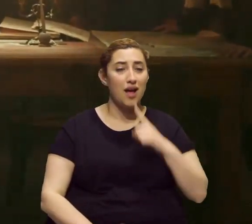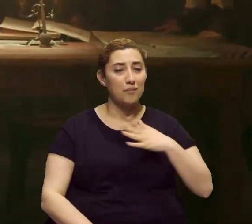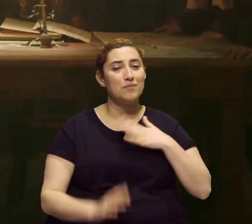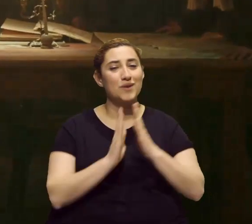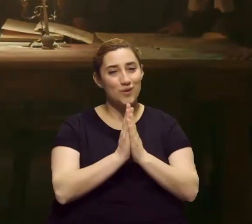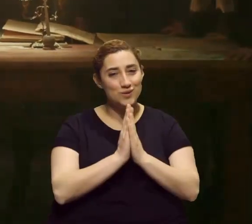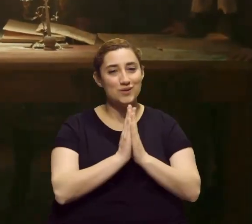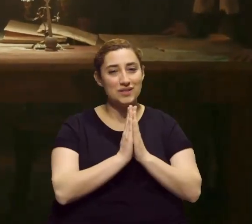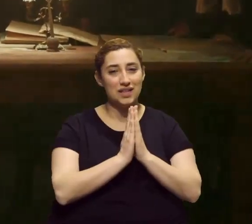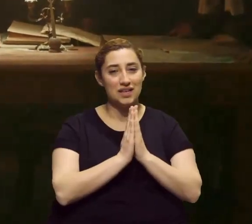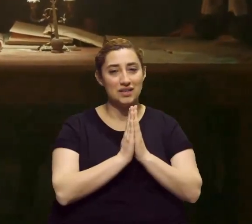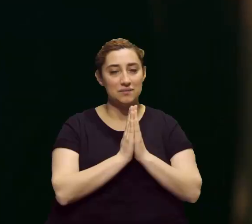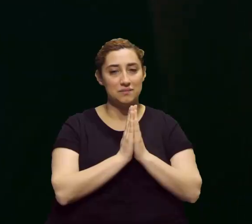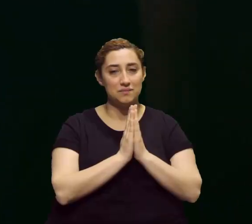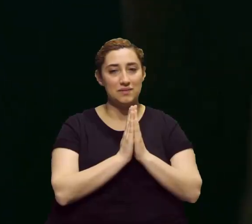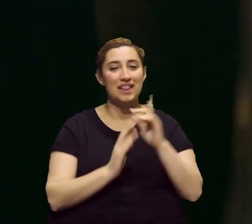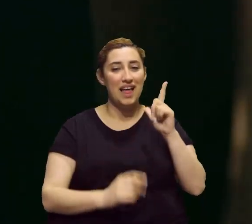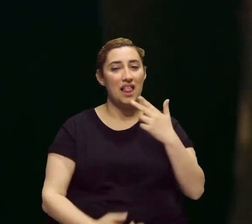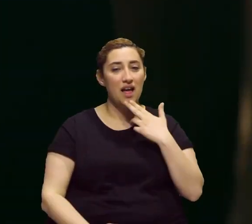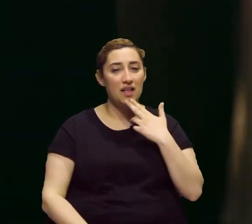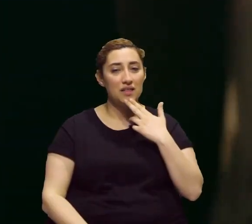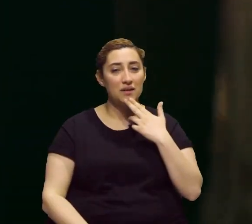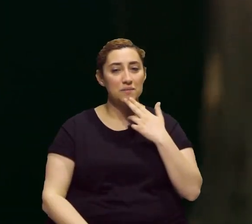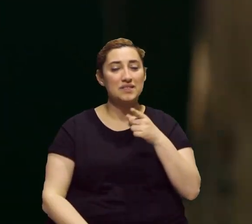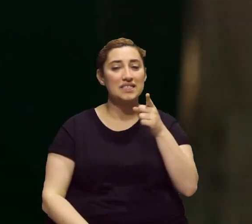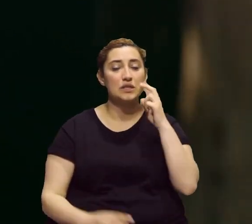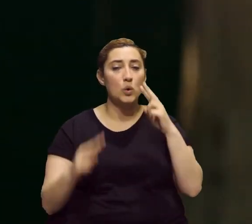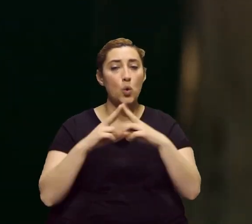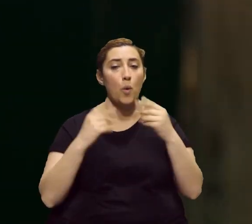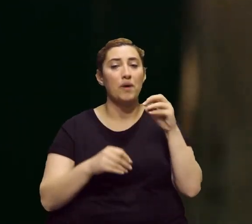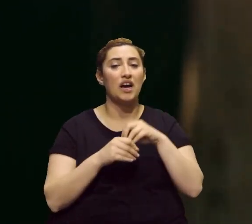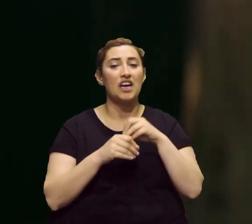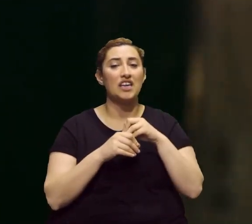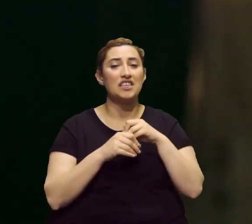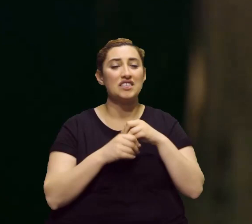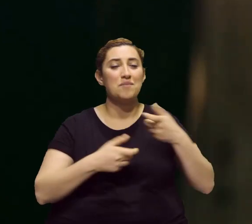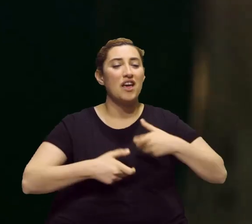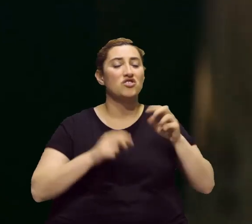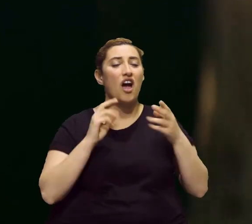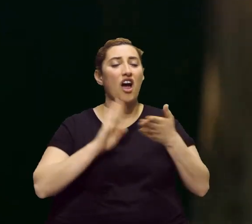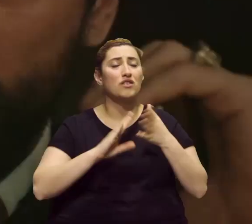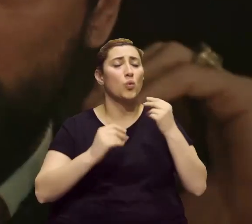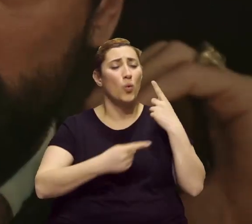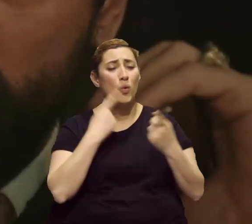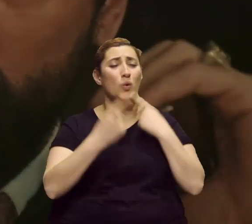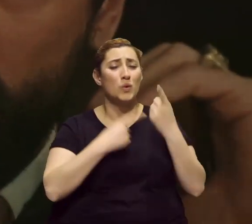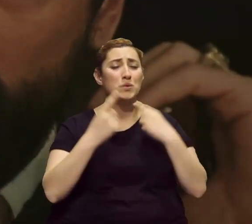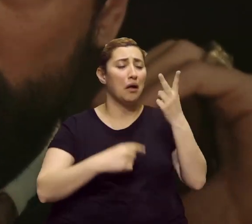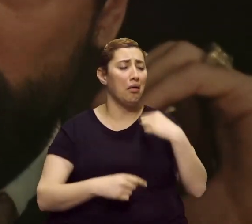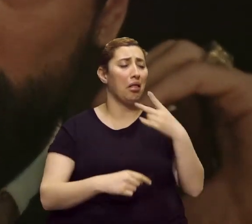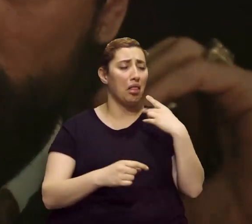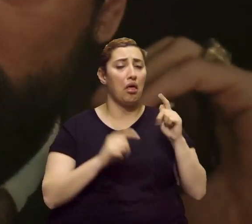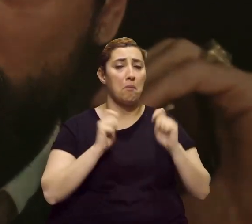Amirim özür dilerim. Leyla Hanım. Sizinle görüşebilmek için gardiyan arkadaşlara çok dil dökmüş.